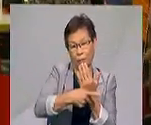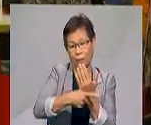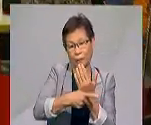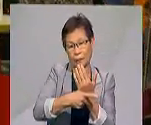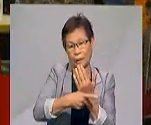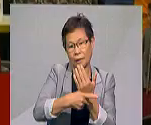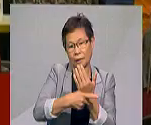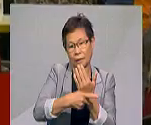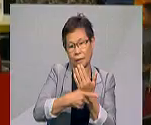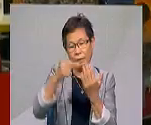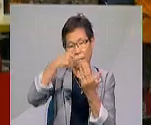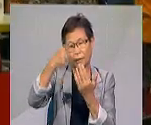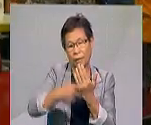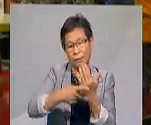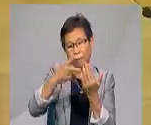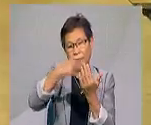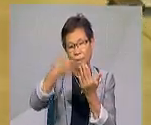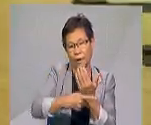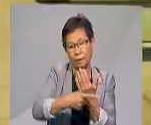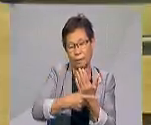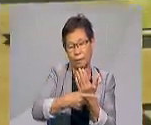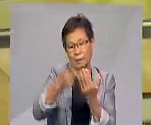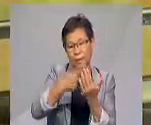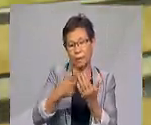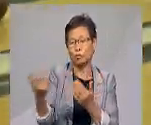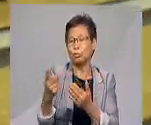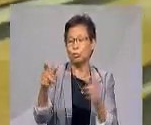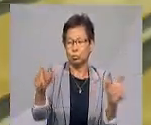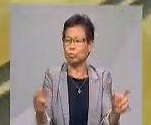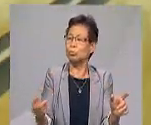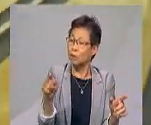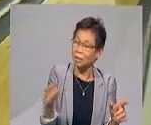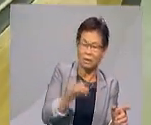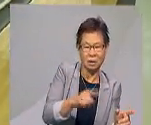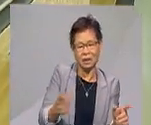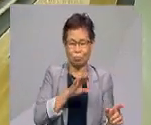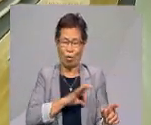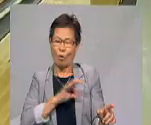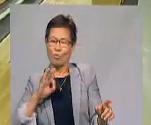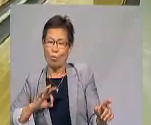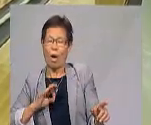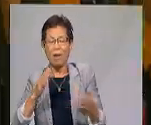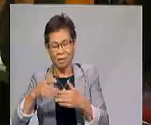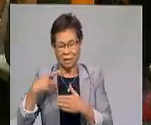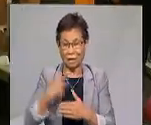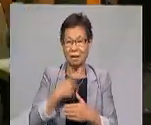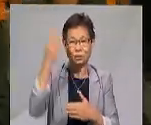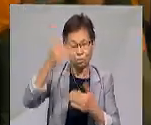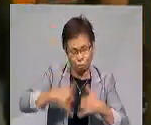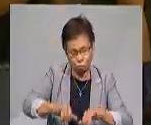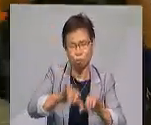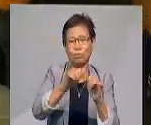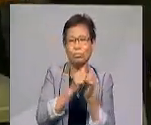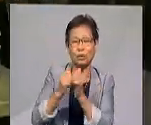satu jalan kepada kedua-dua belah pihak supaya kita seterusnya akan dapat bekerjasama